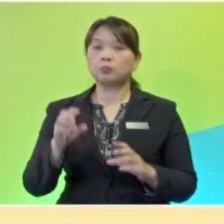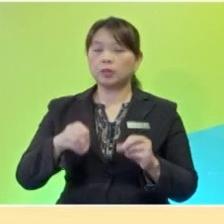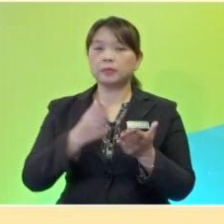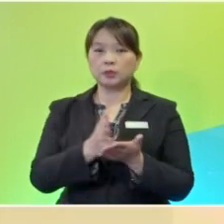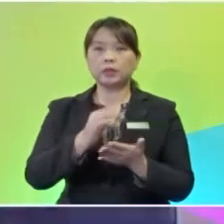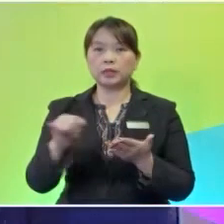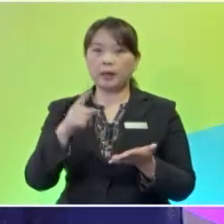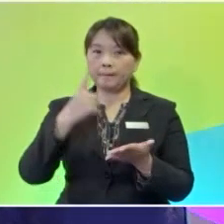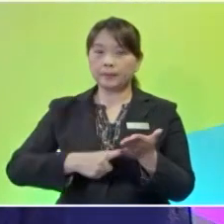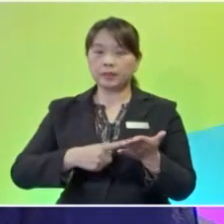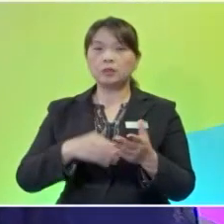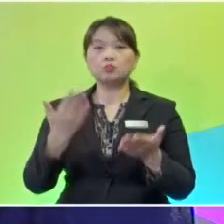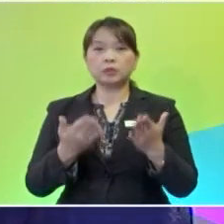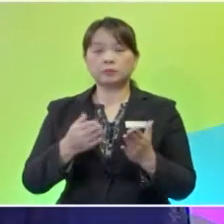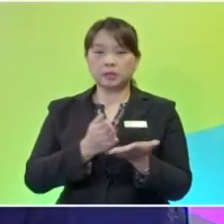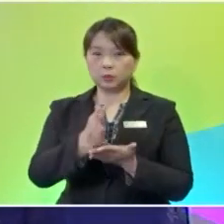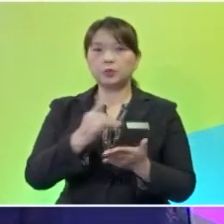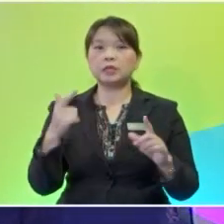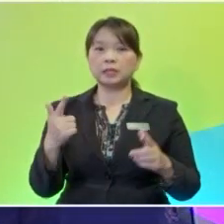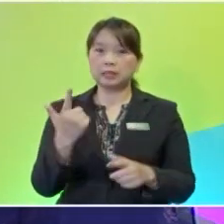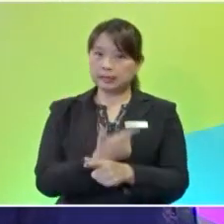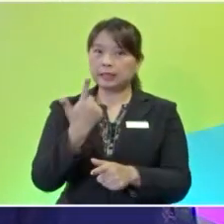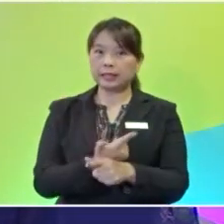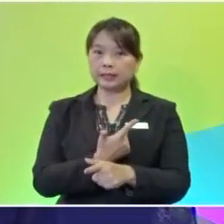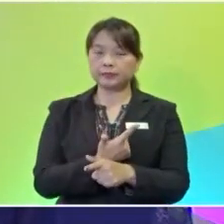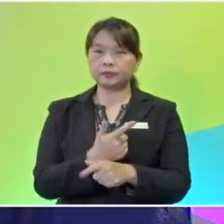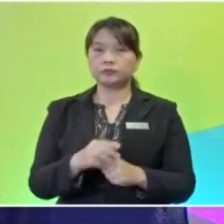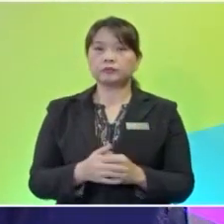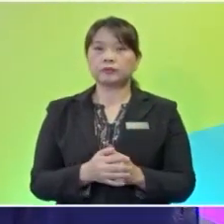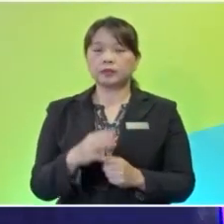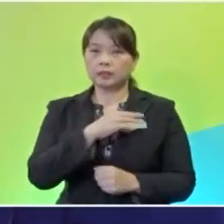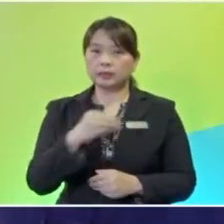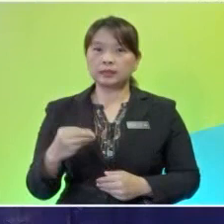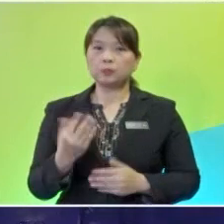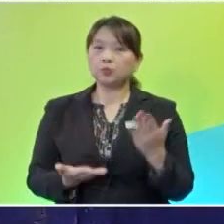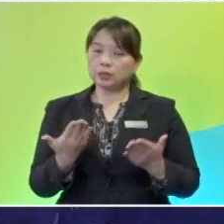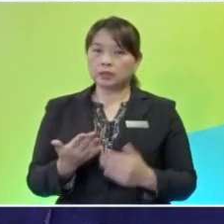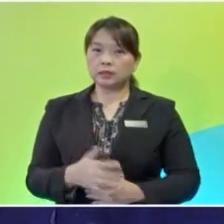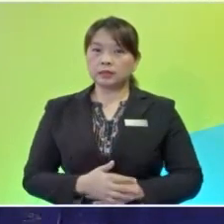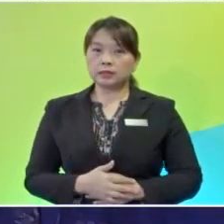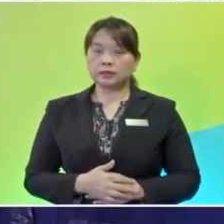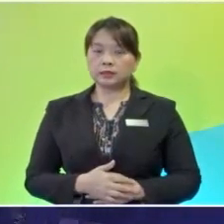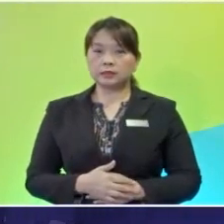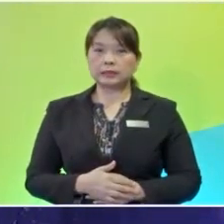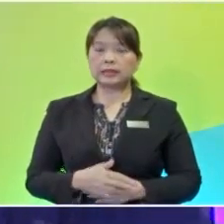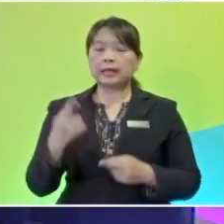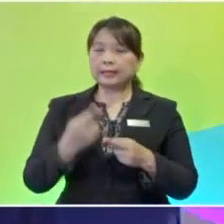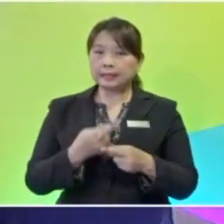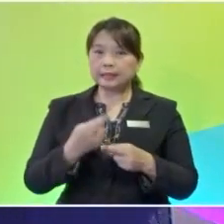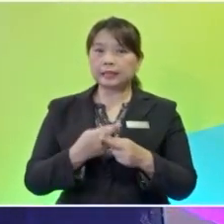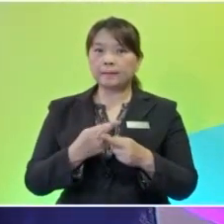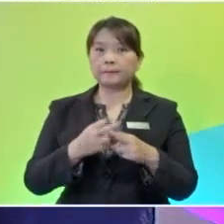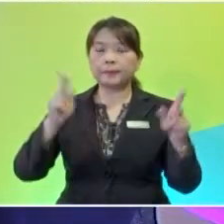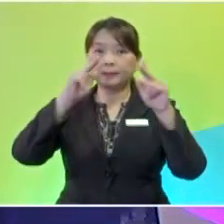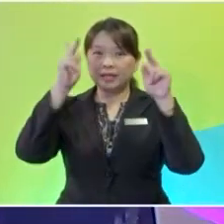们看到的那个练习，对吗？一般的练习。然后呢，还有一般的就是呢，那个简单的测试或者测